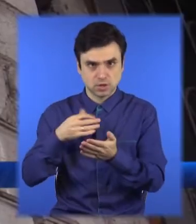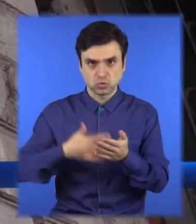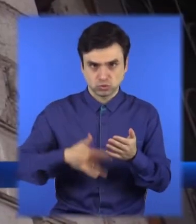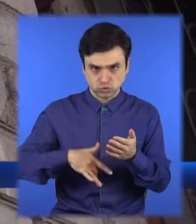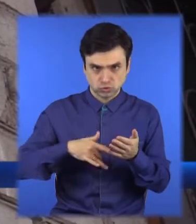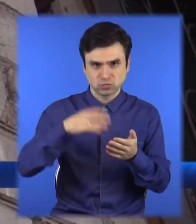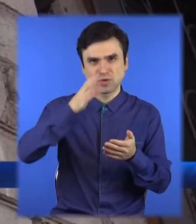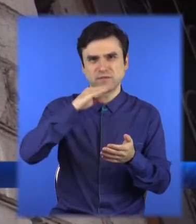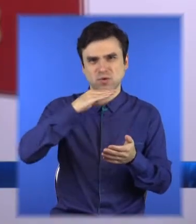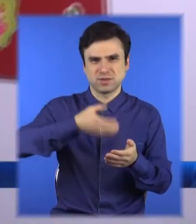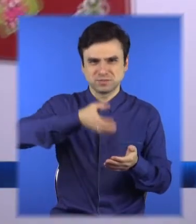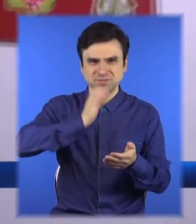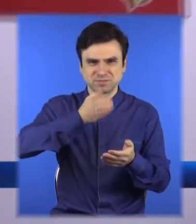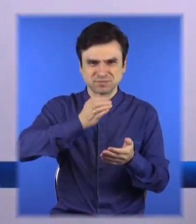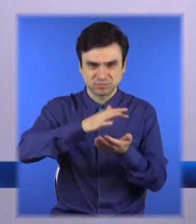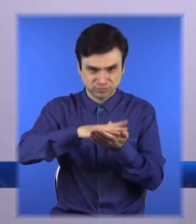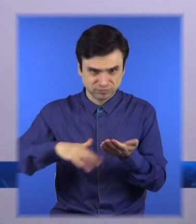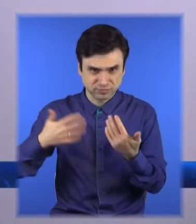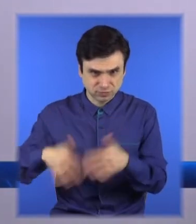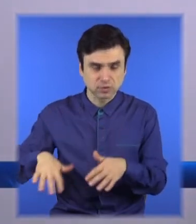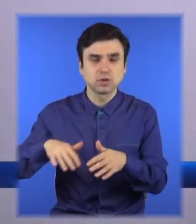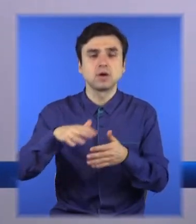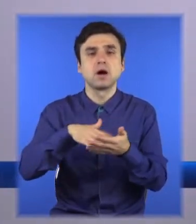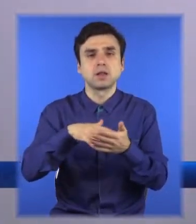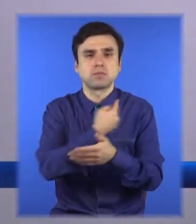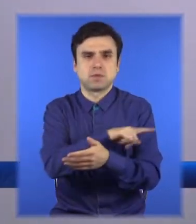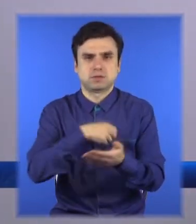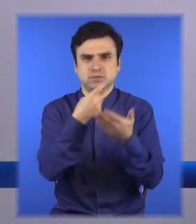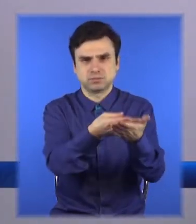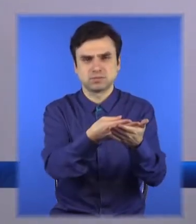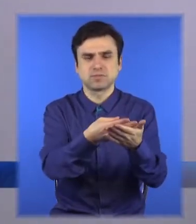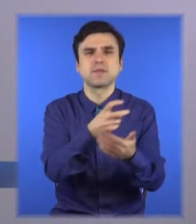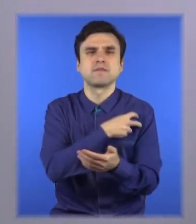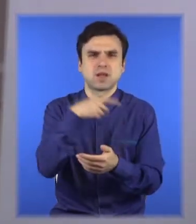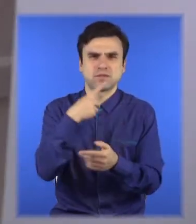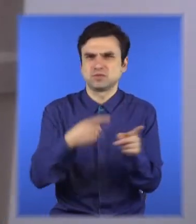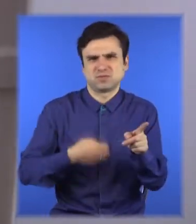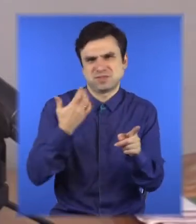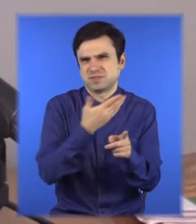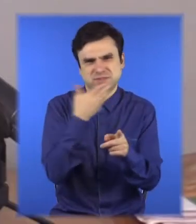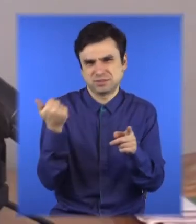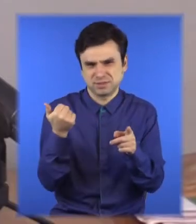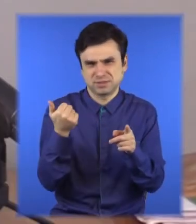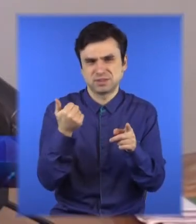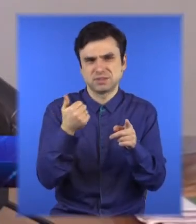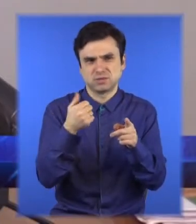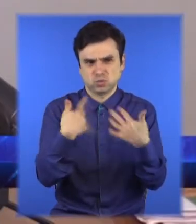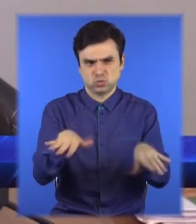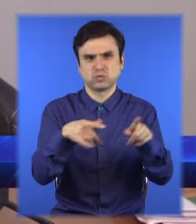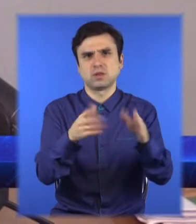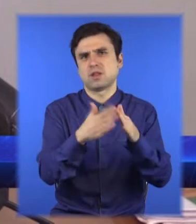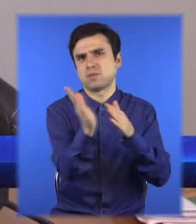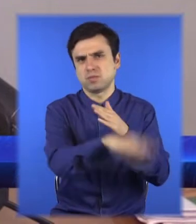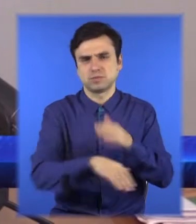а потім відвезли до лікарні. Фахівці говорять, нічого страшного не трапилося, а учнів вже відпустили додому. Коли приїхала скора